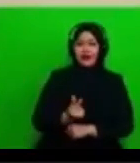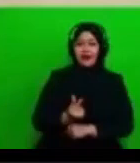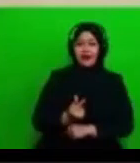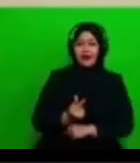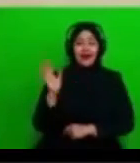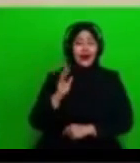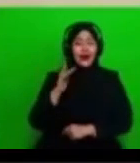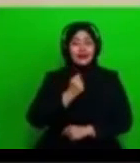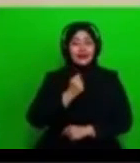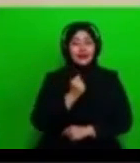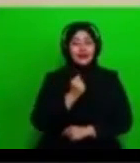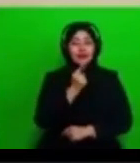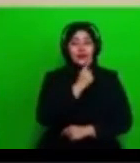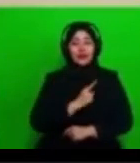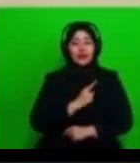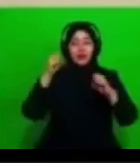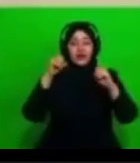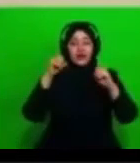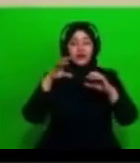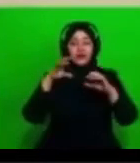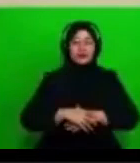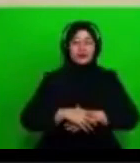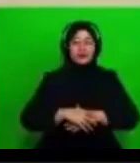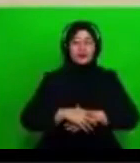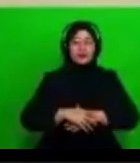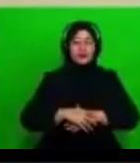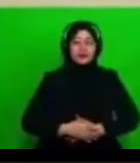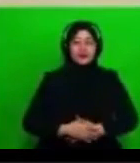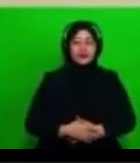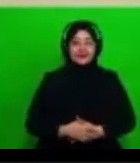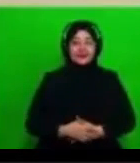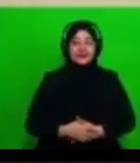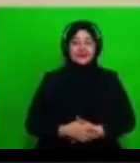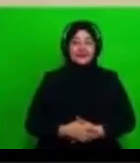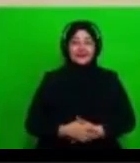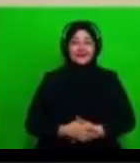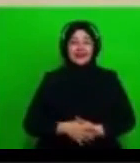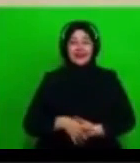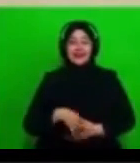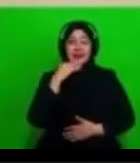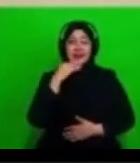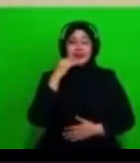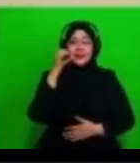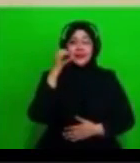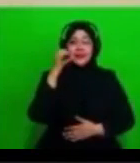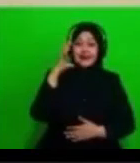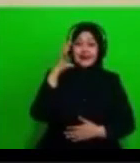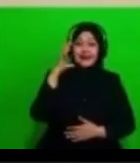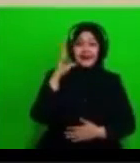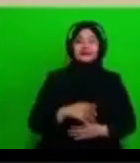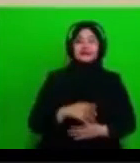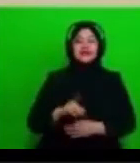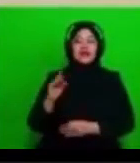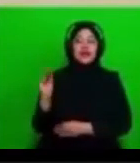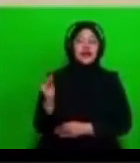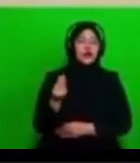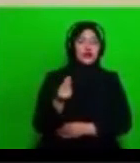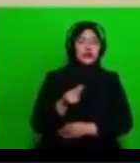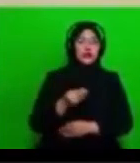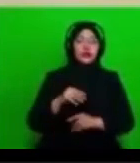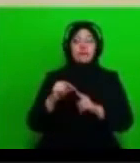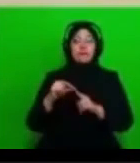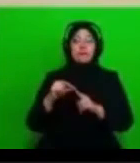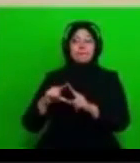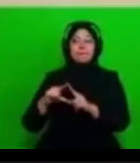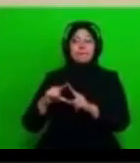kita tidak turut mengundang. Assalamualaikum Pak Muhammad Hasbi. Selamat siang. Waduh, Bapak sudah siang. Selaku Direktur Pendidikan Anak